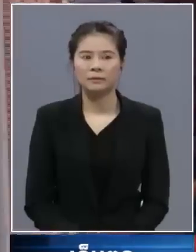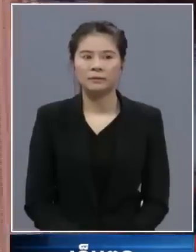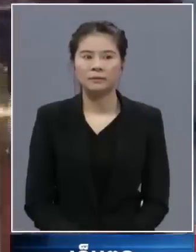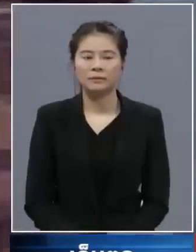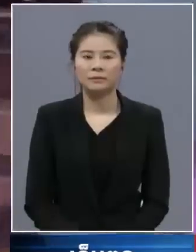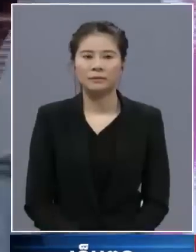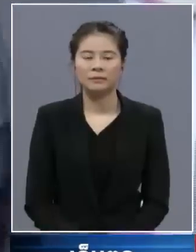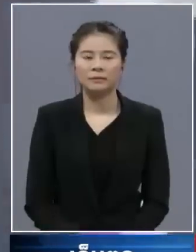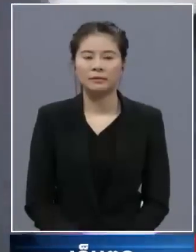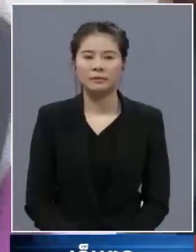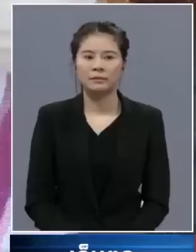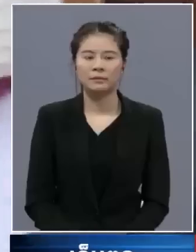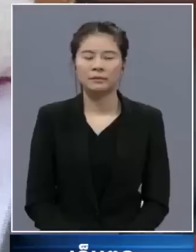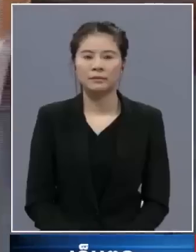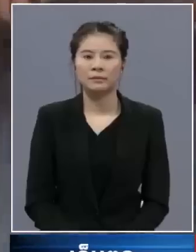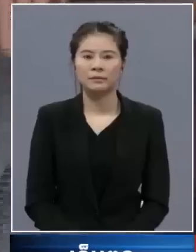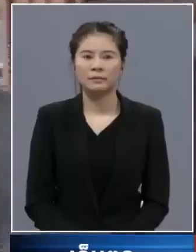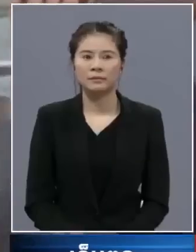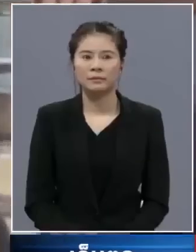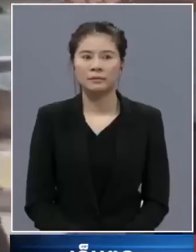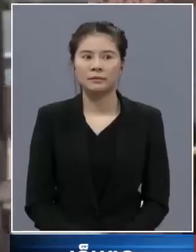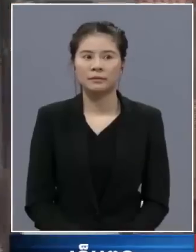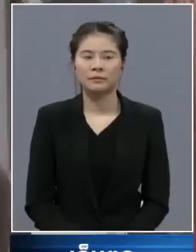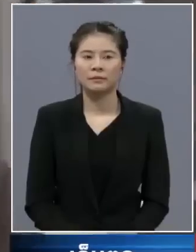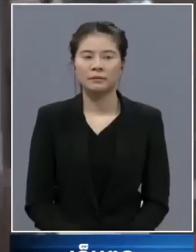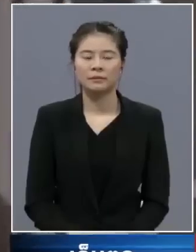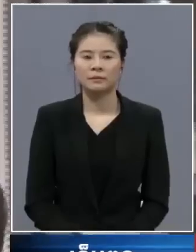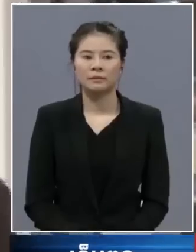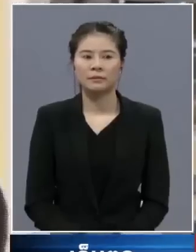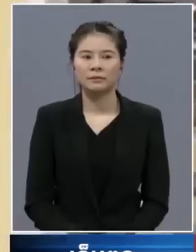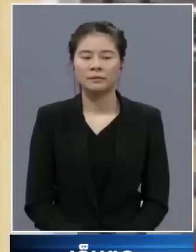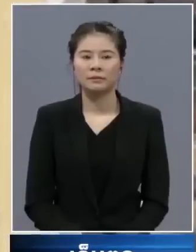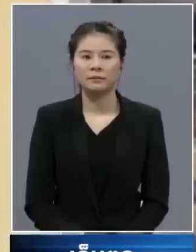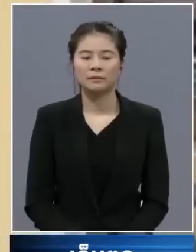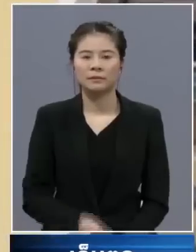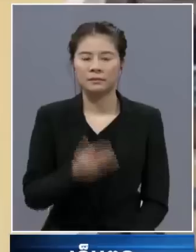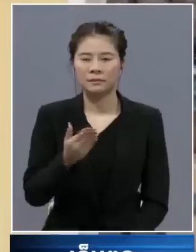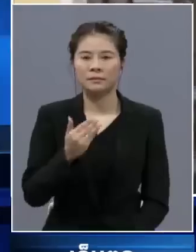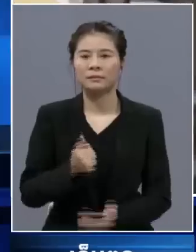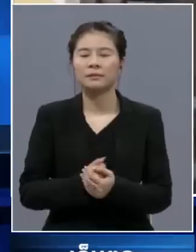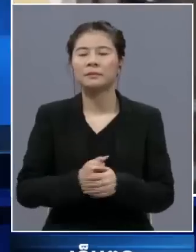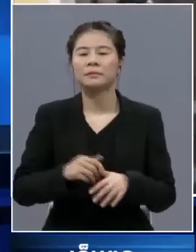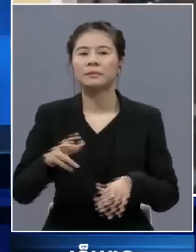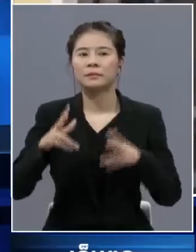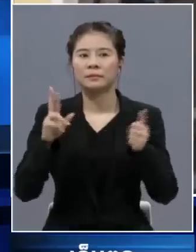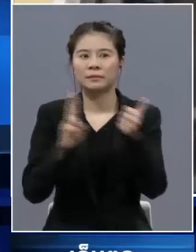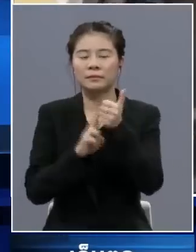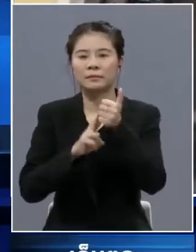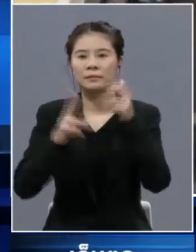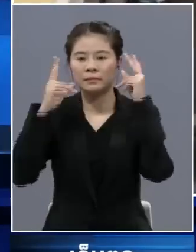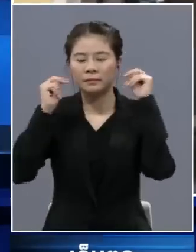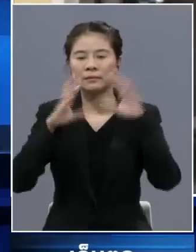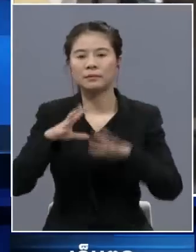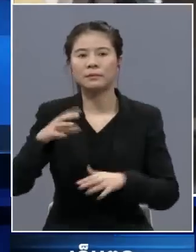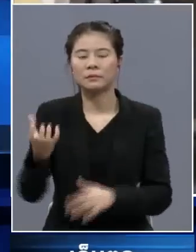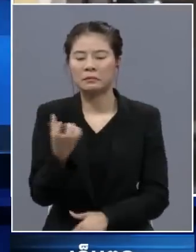เนี่ยแหละนะครับก็เป็นท่าทีเมื่อวานนี ้ ของพลเอกประวิตรนะครับแหมนักข่าวโดนยุมหัวด้วย โดนยุมหัวแ